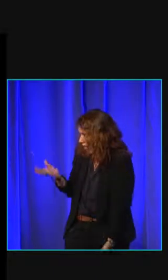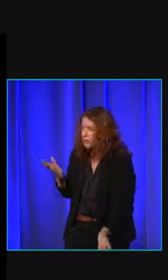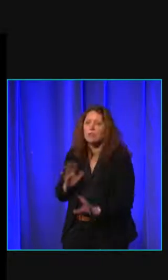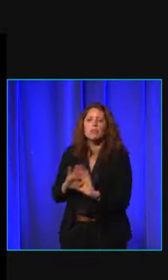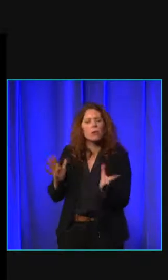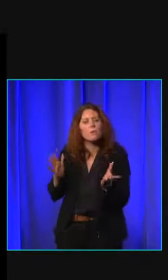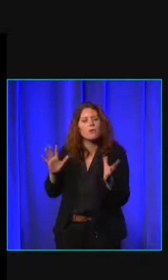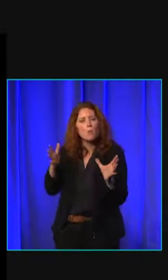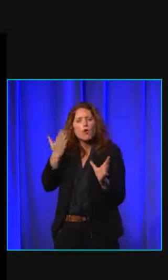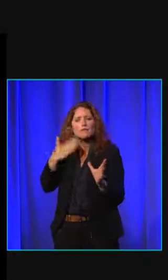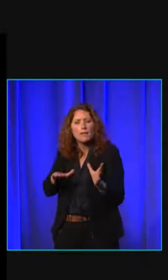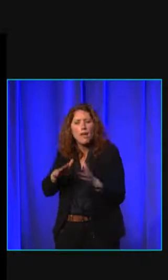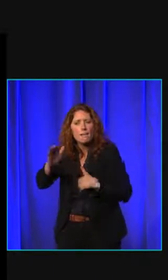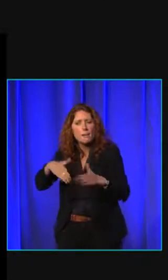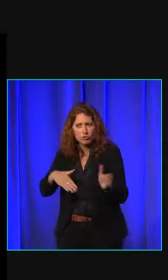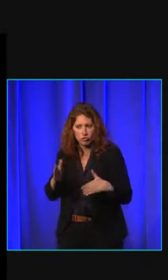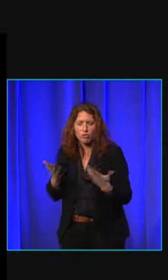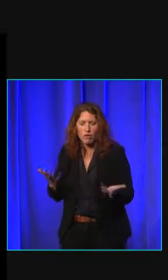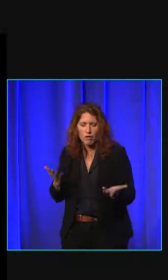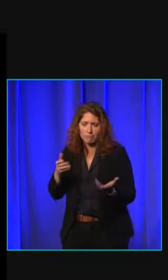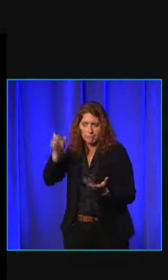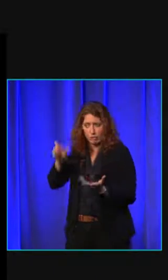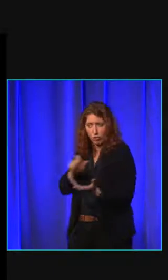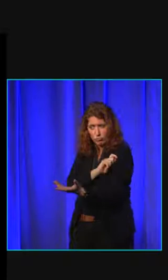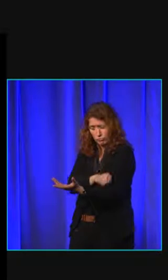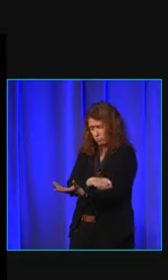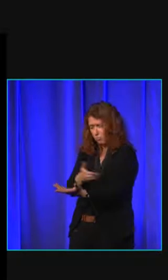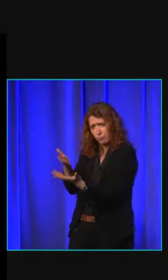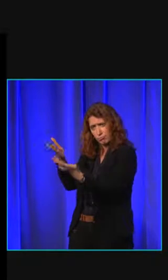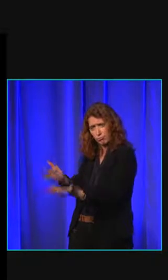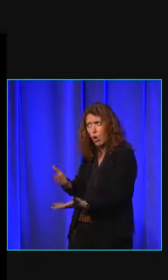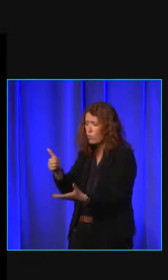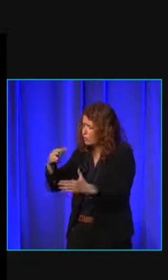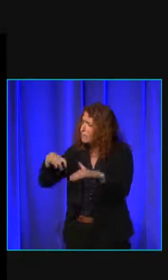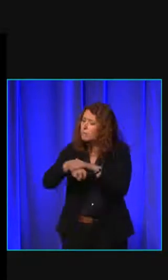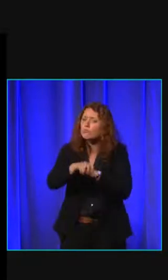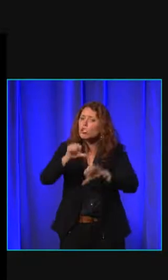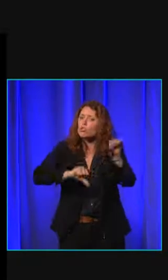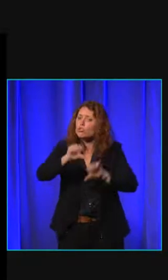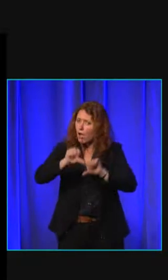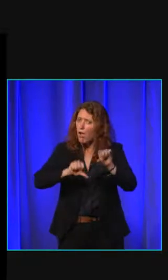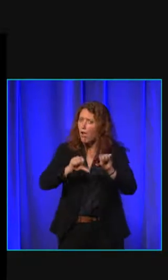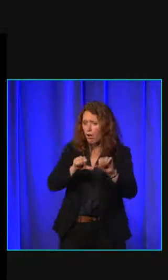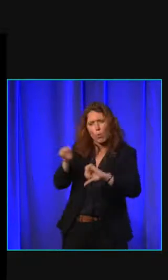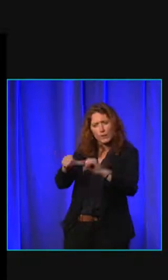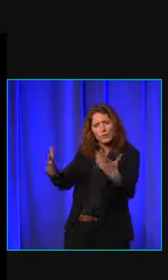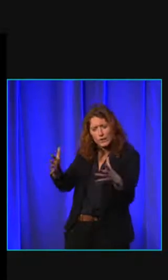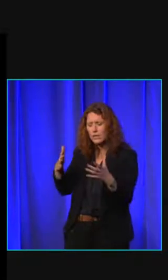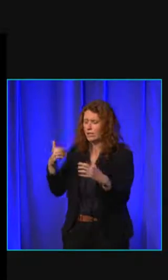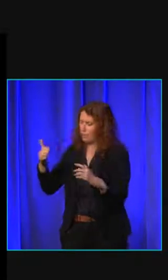fonctionne? Eh bien, j'ai un jeune athlète qui l'a fait, qui a été voir son chirurgien qui l'a opéré, et il avait encore, quand